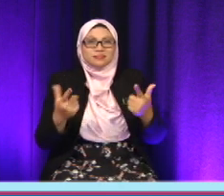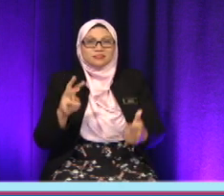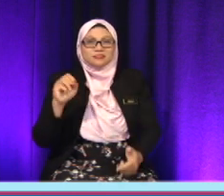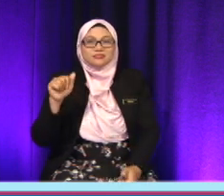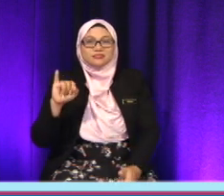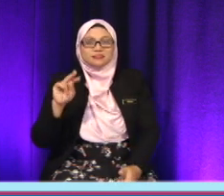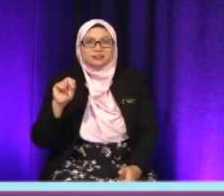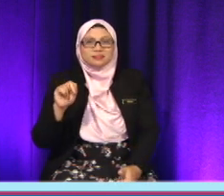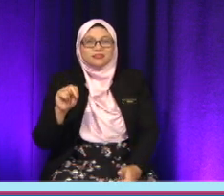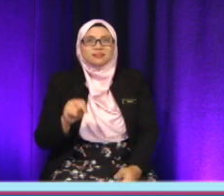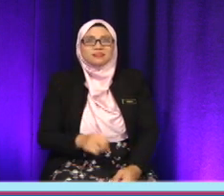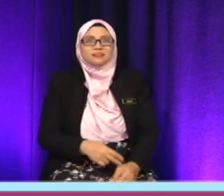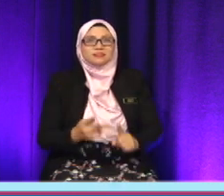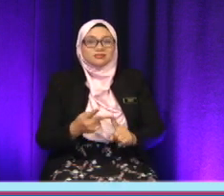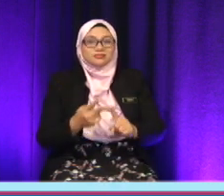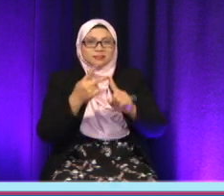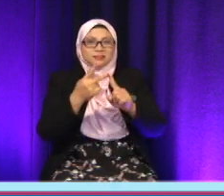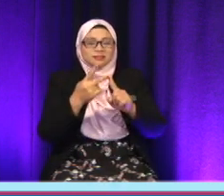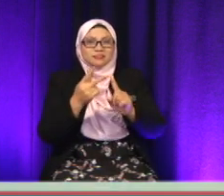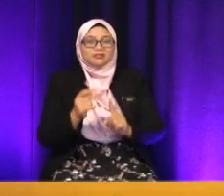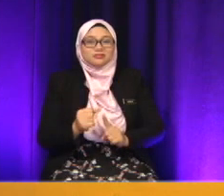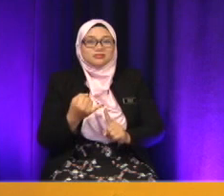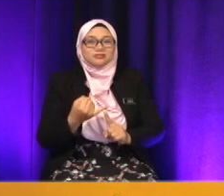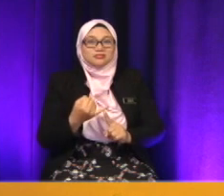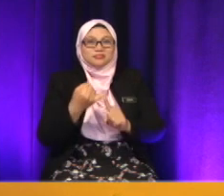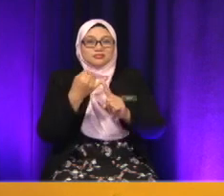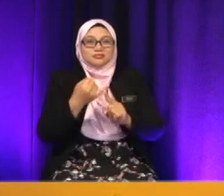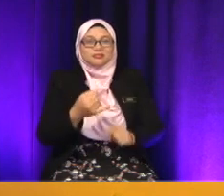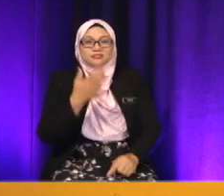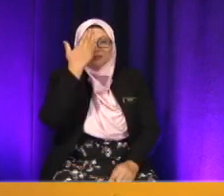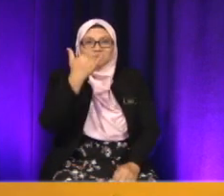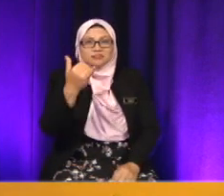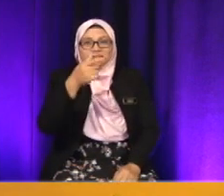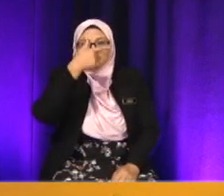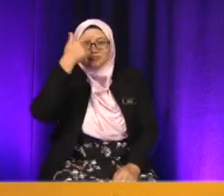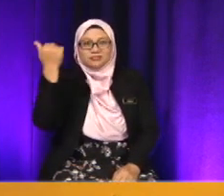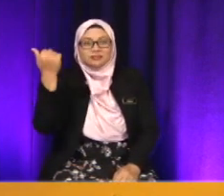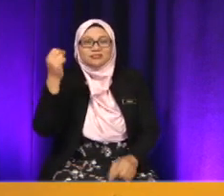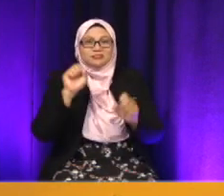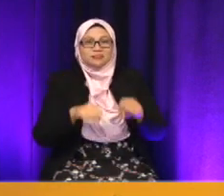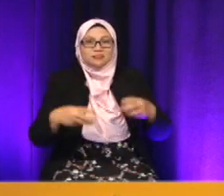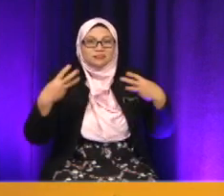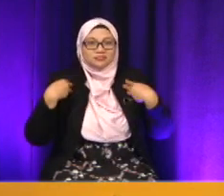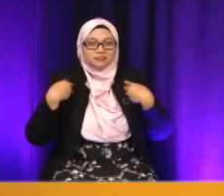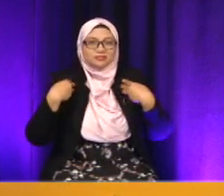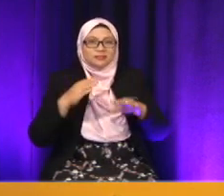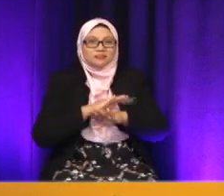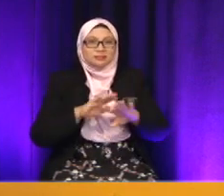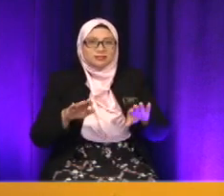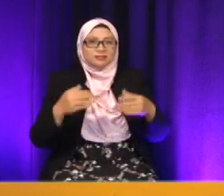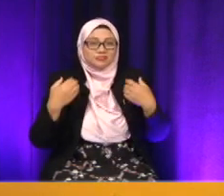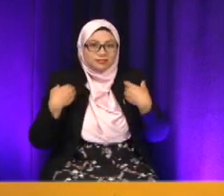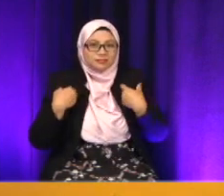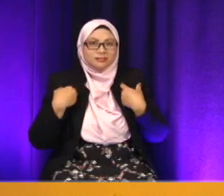Kenapa Ada istimewa sebabnya dia boleh wujud tampak ada sak atau cara lain dan dalam